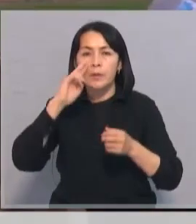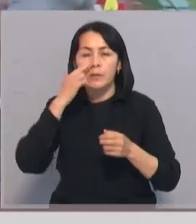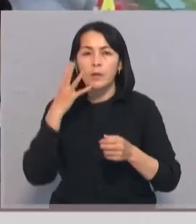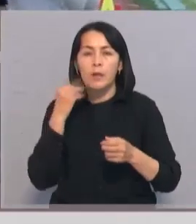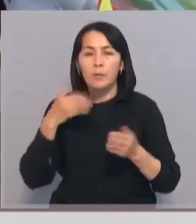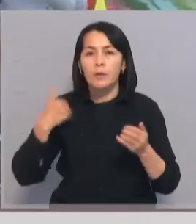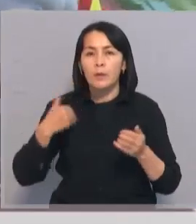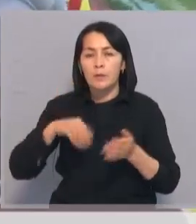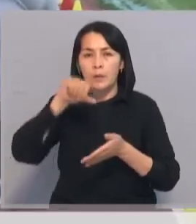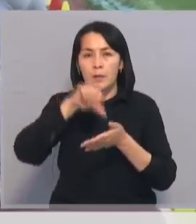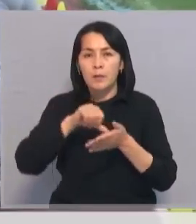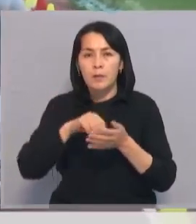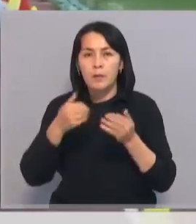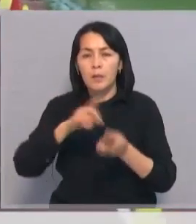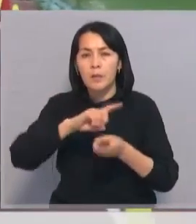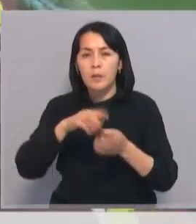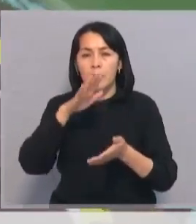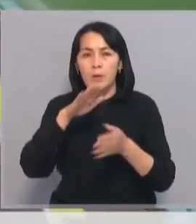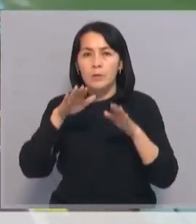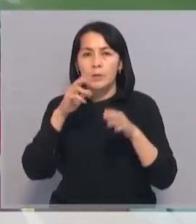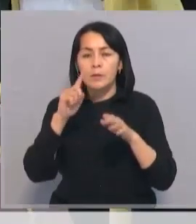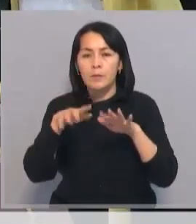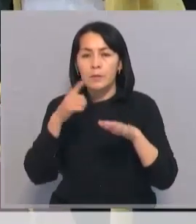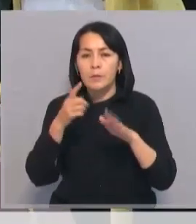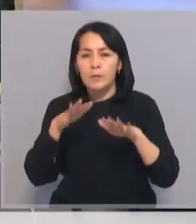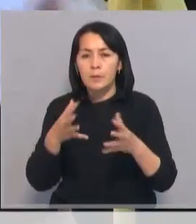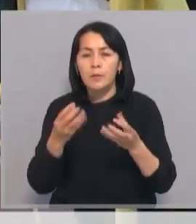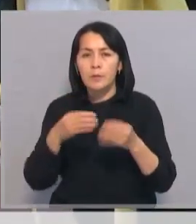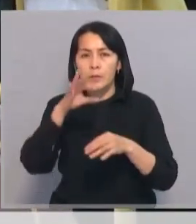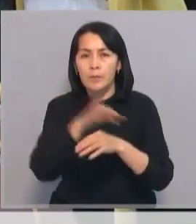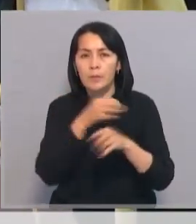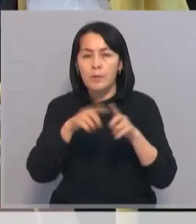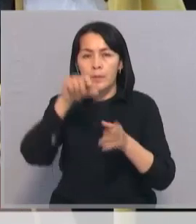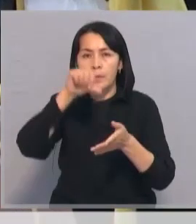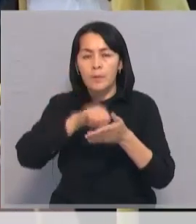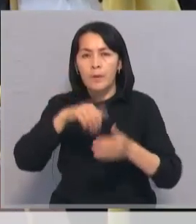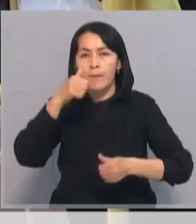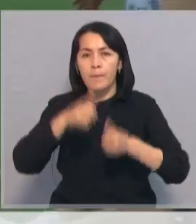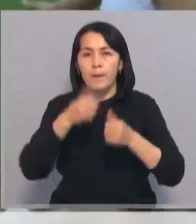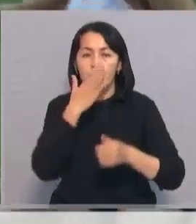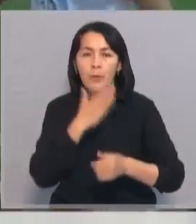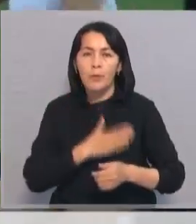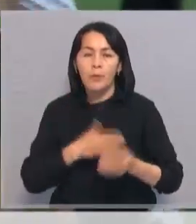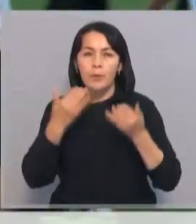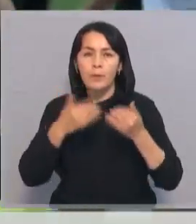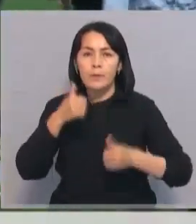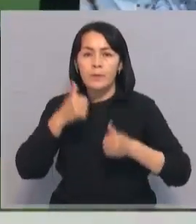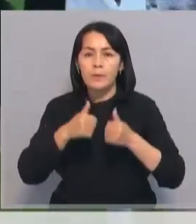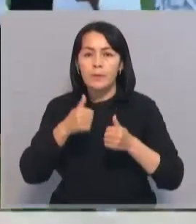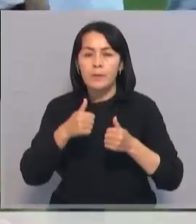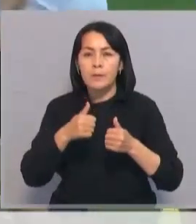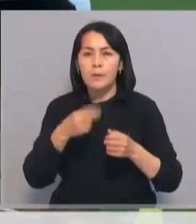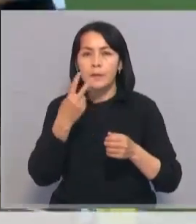Шымкент, Алматы и Тараз и занимал призовые места. А сегодня они с супругой приняли участие в марафоне «Любовь». В эстафетном забеге